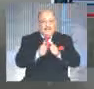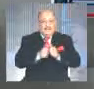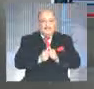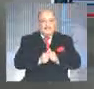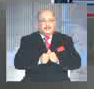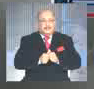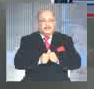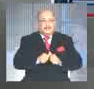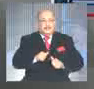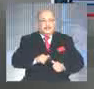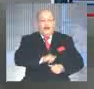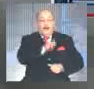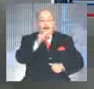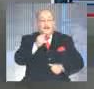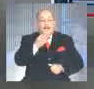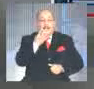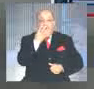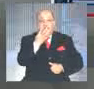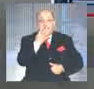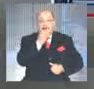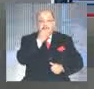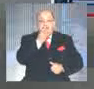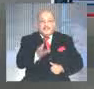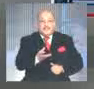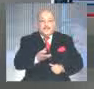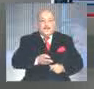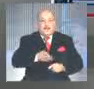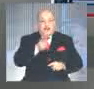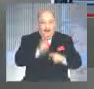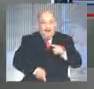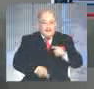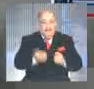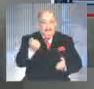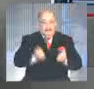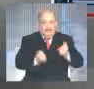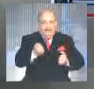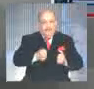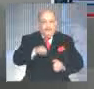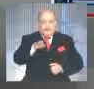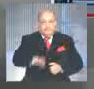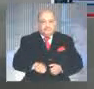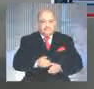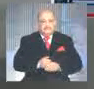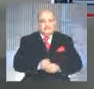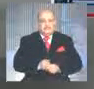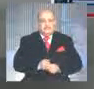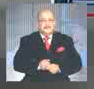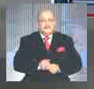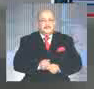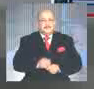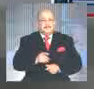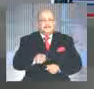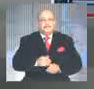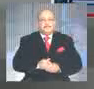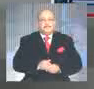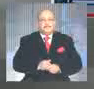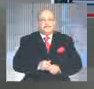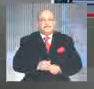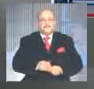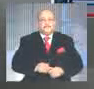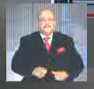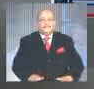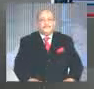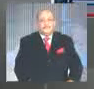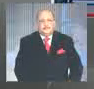بداية من الساعة 11 صباحا إلى غاية الساعة 4 بعد الزوال بالشوارع والأنهج التالية: شارع المنج سليم